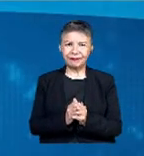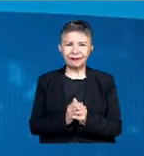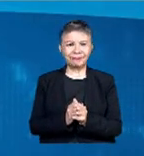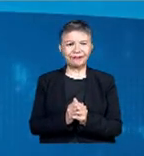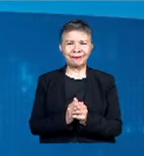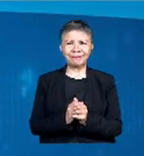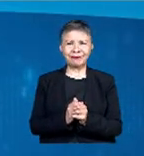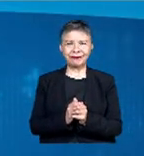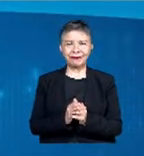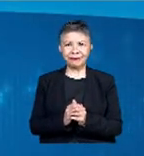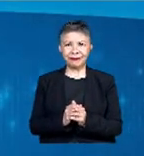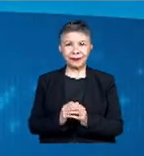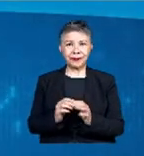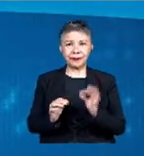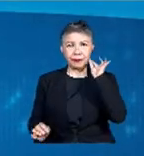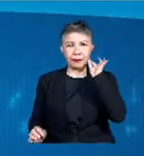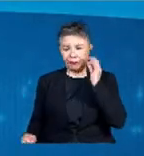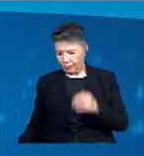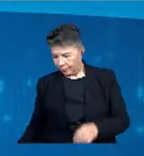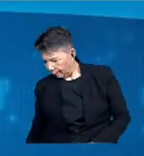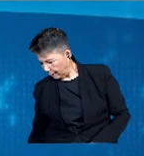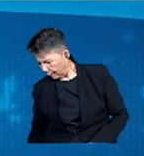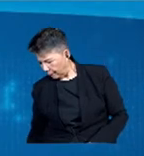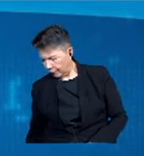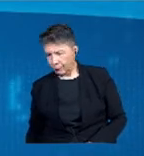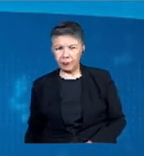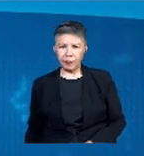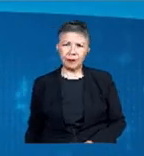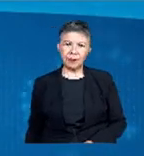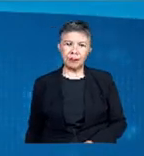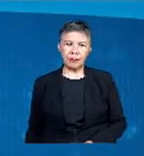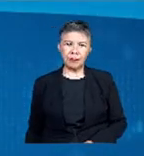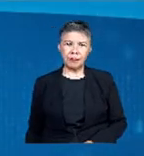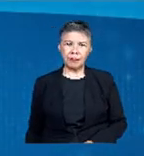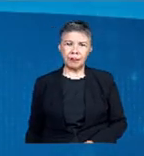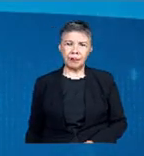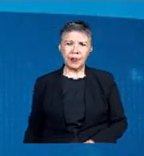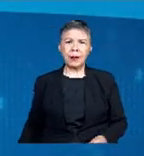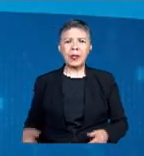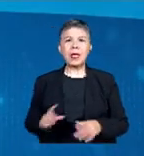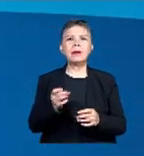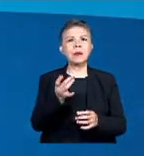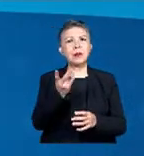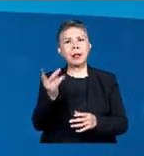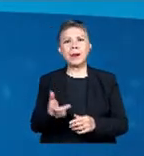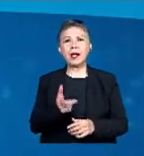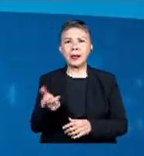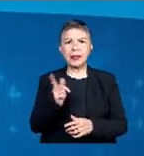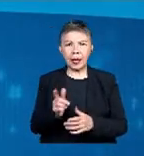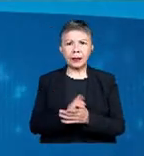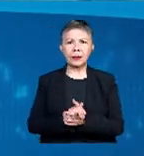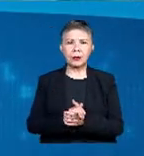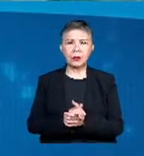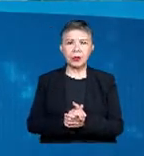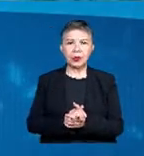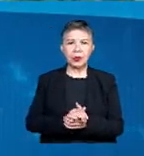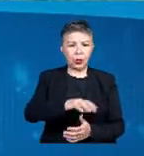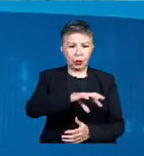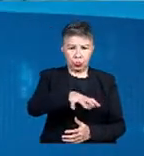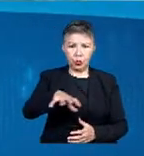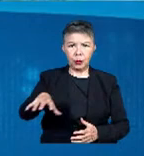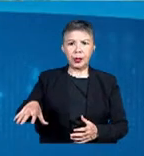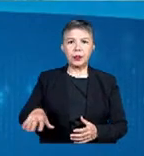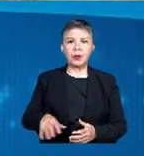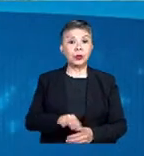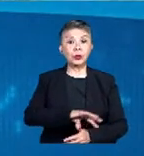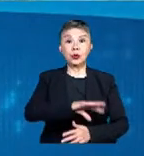tersedia. Kita memberikan ruang kepada mereka untuk melakukan latihan-latihan untuk para disabilitas yang ada di